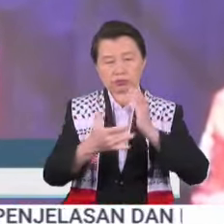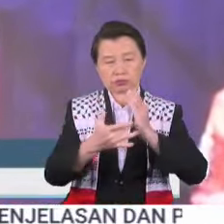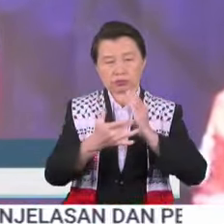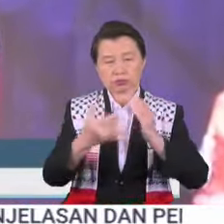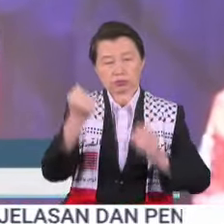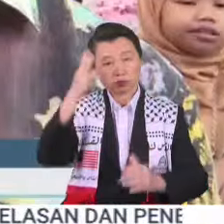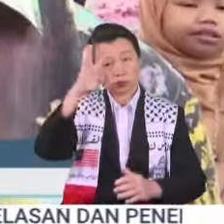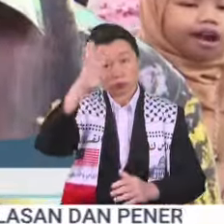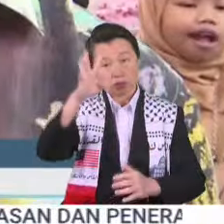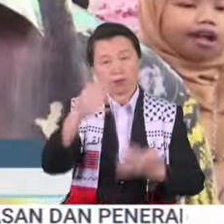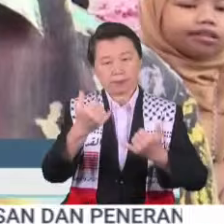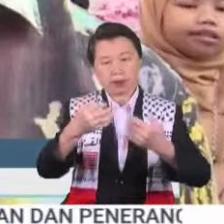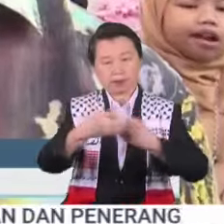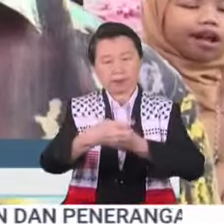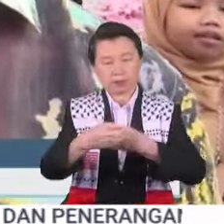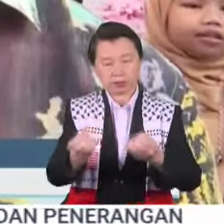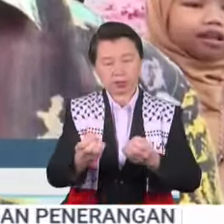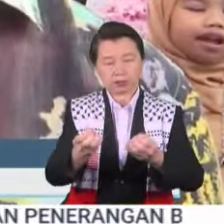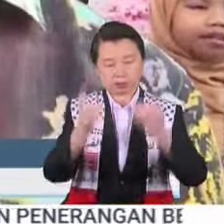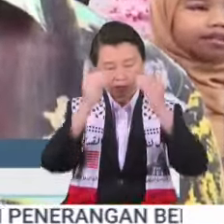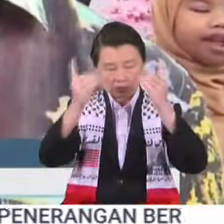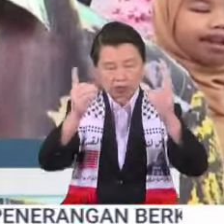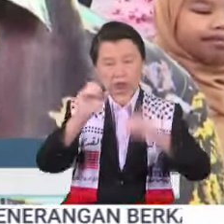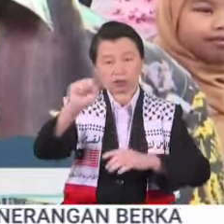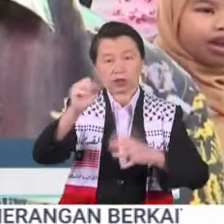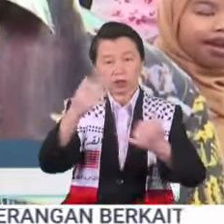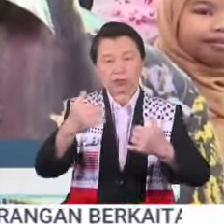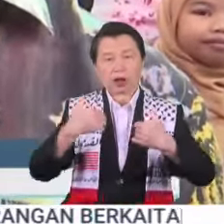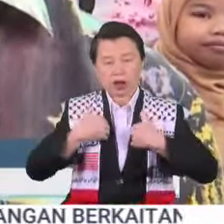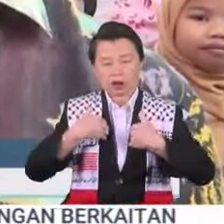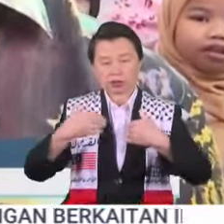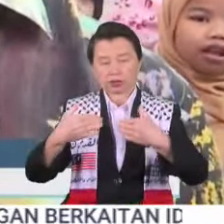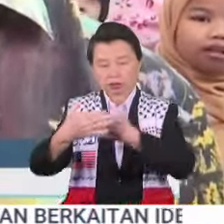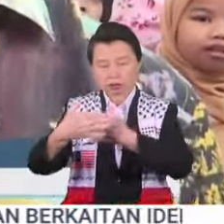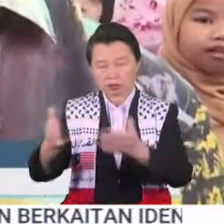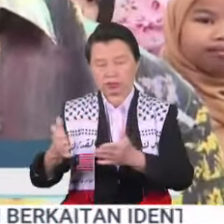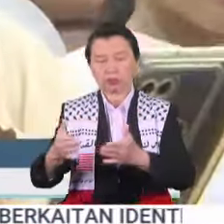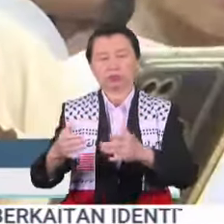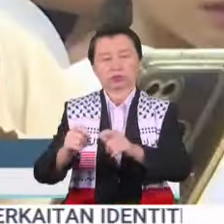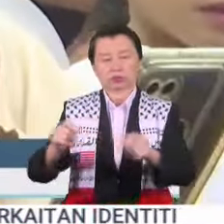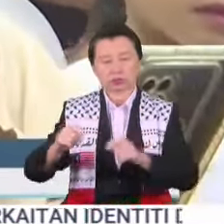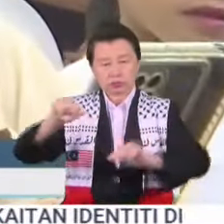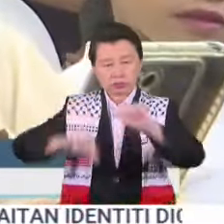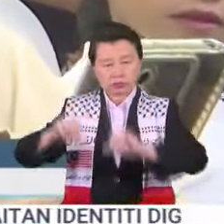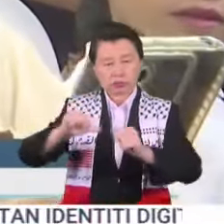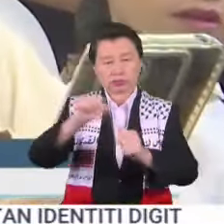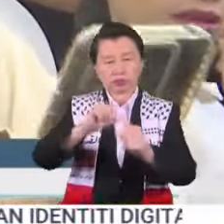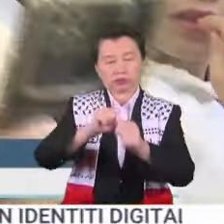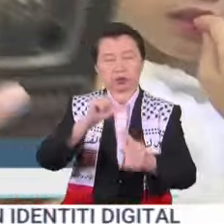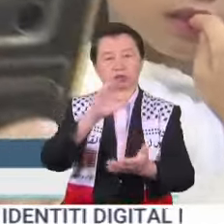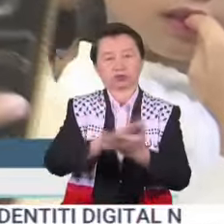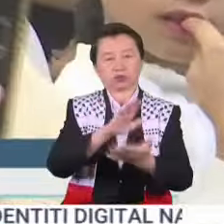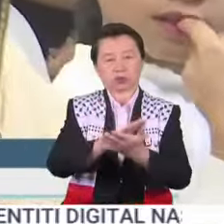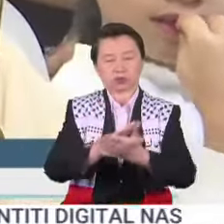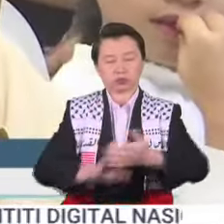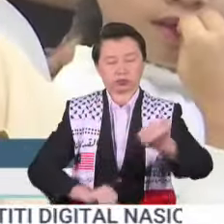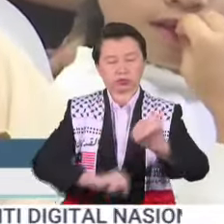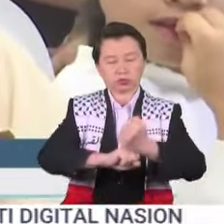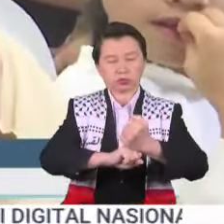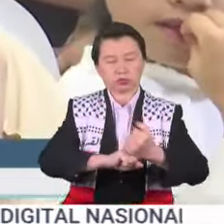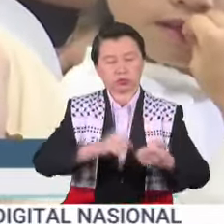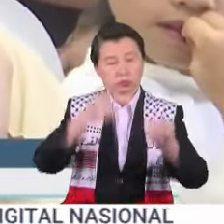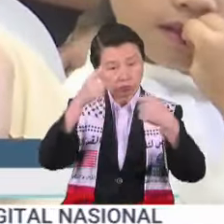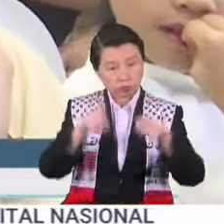semua pejabat pendidikan di Sabah mewujudkan sudut-sudut sains di setiap sekolah. Ia sekaligus mendokong komitmen